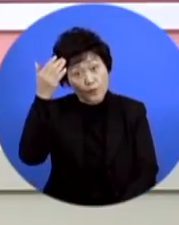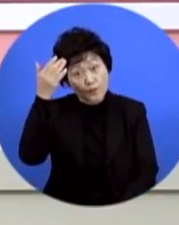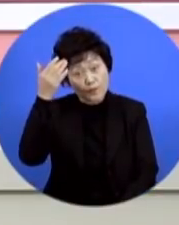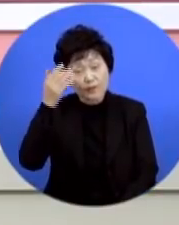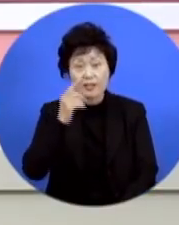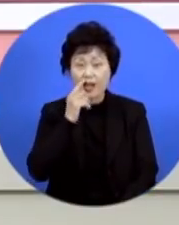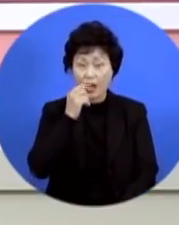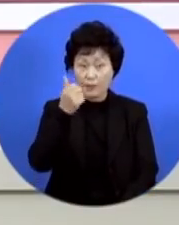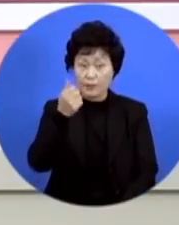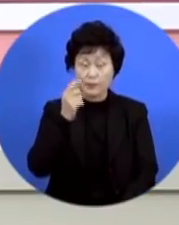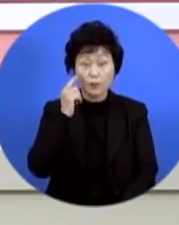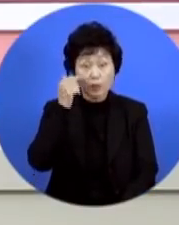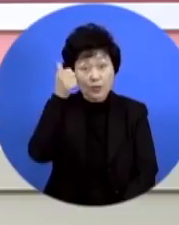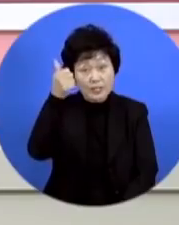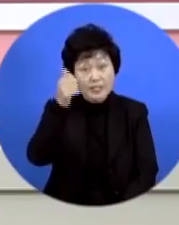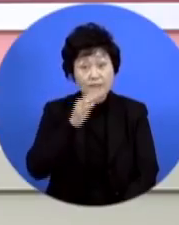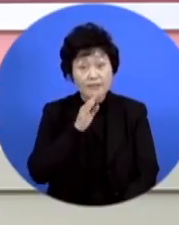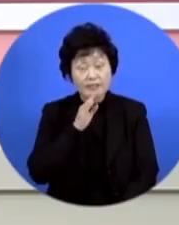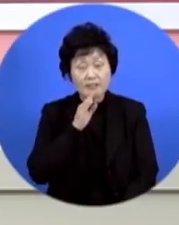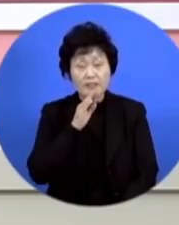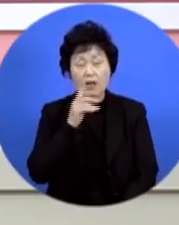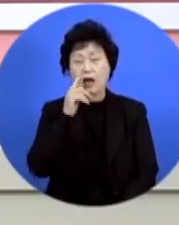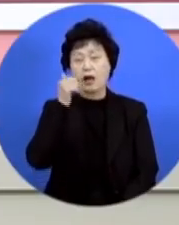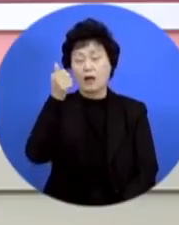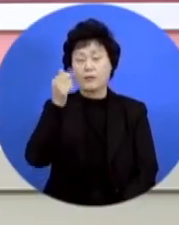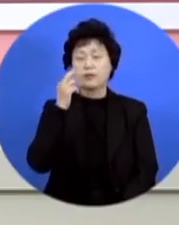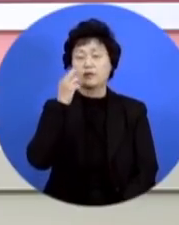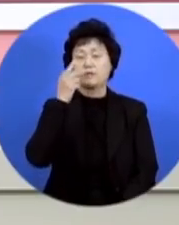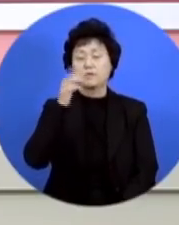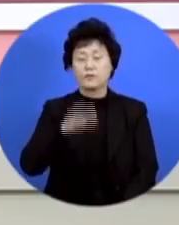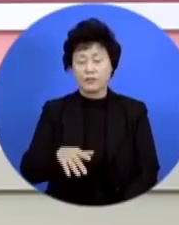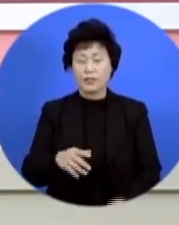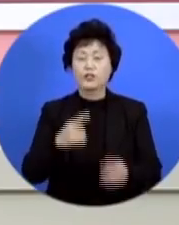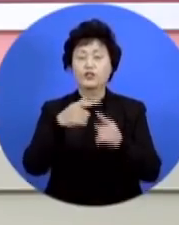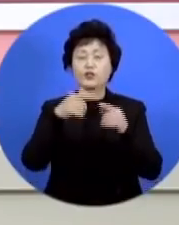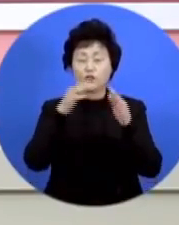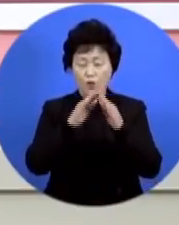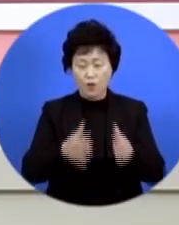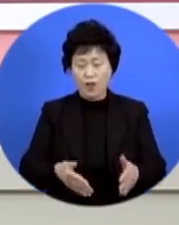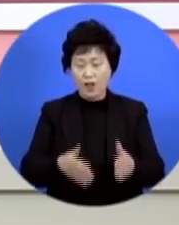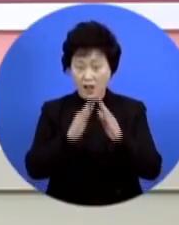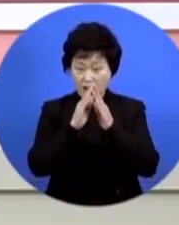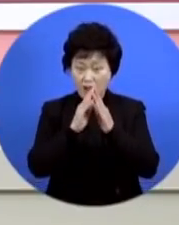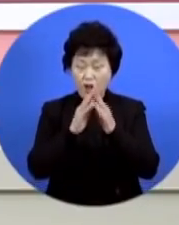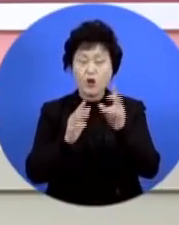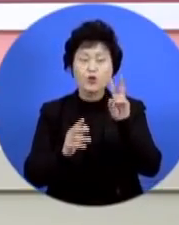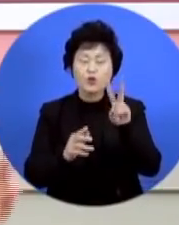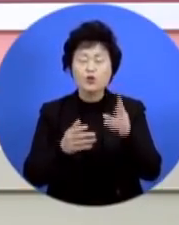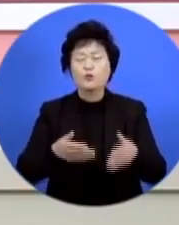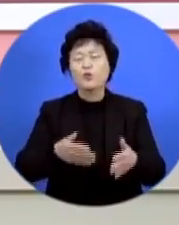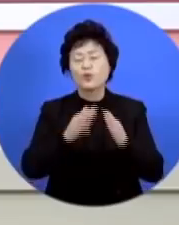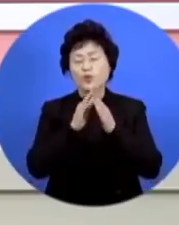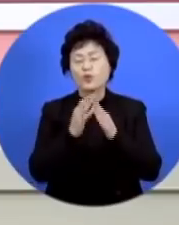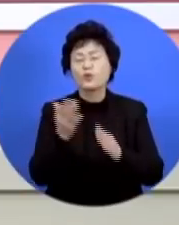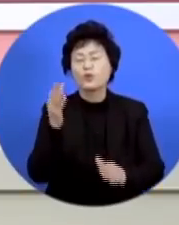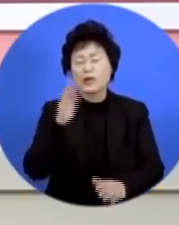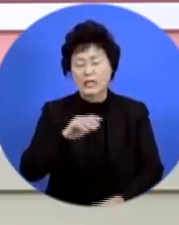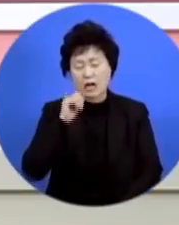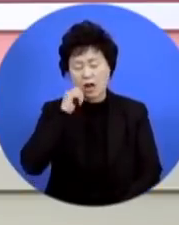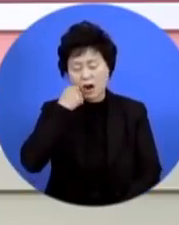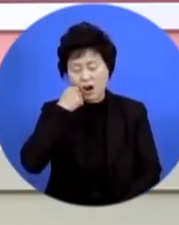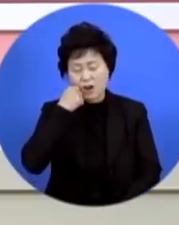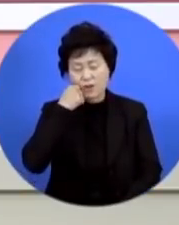목회자였죠? 아버님이 개척교회를 미국에서 두 번 하셨는데 그 두 번 다 이렇게 목회가 안 돼서 문을